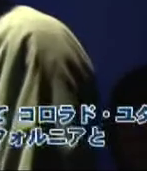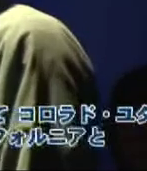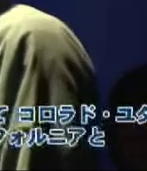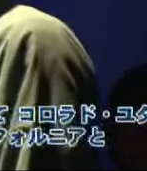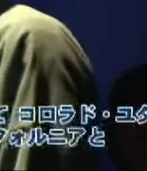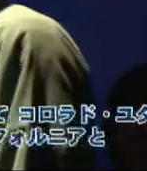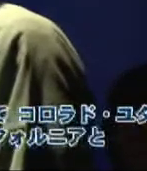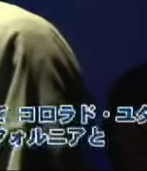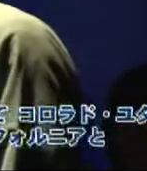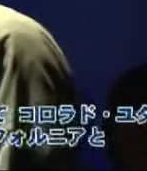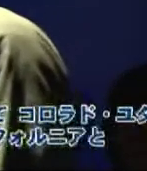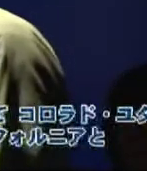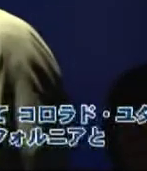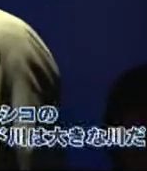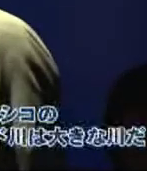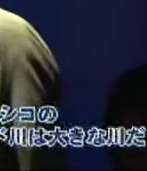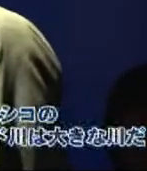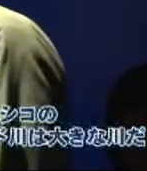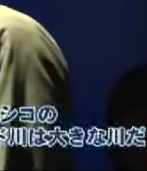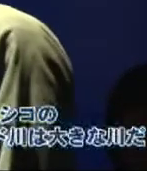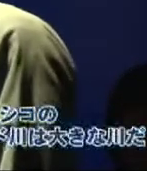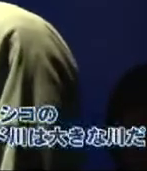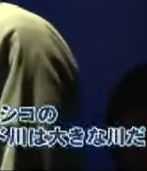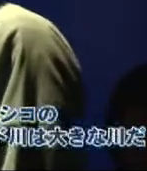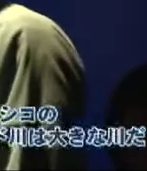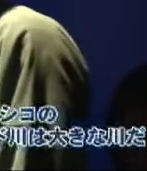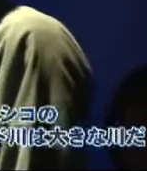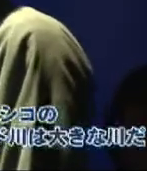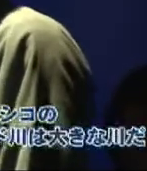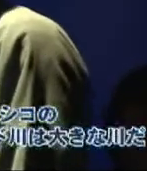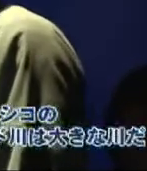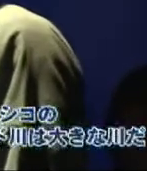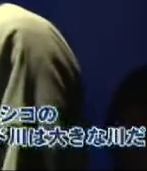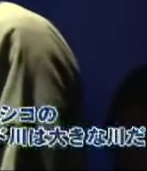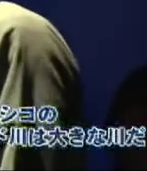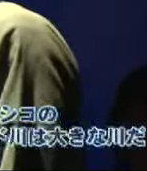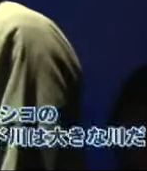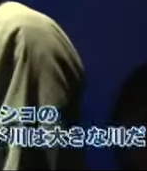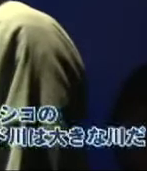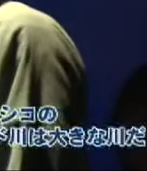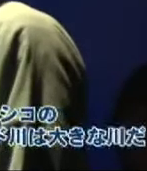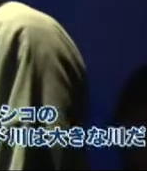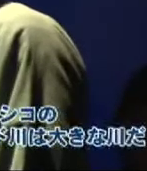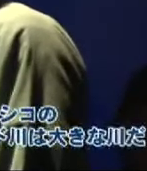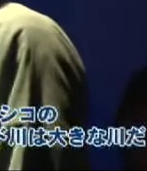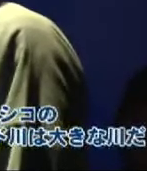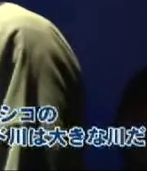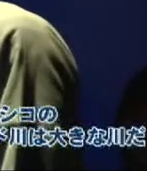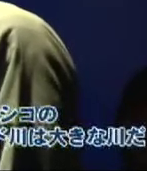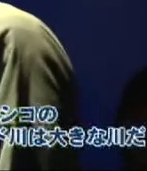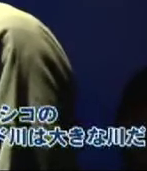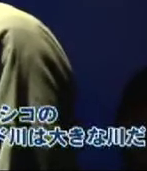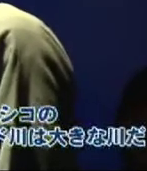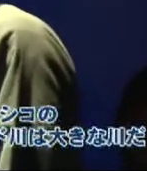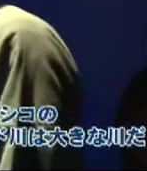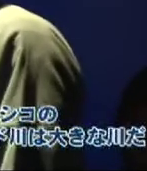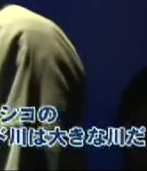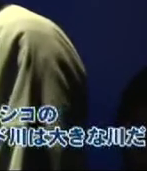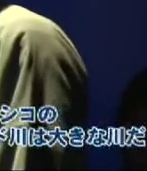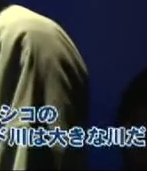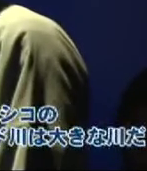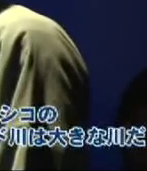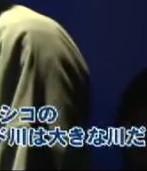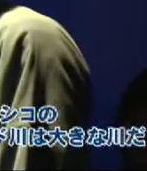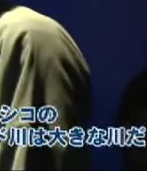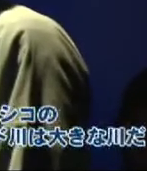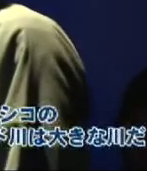コ、ネバダ、アリゾナ、カリフォルニアと6つの州を流れて、おしまいにメキシコのカリフォルニア湾に注